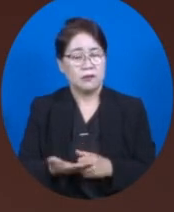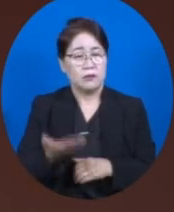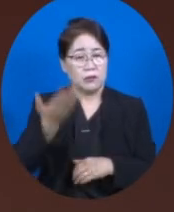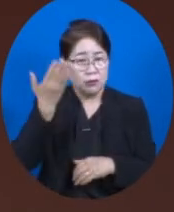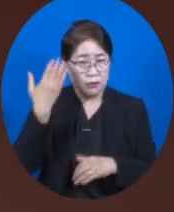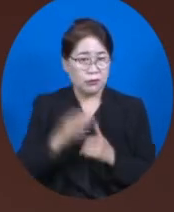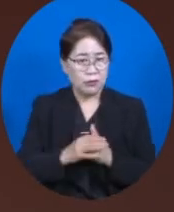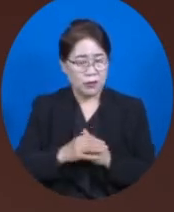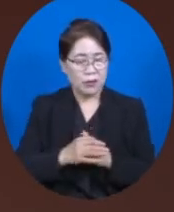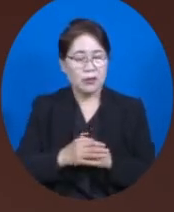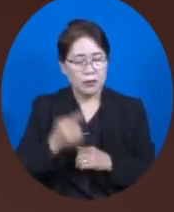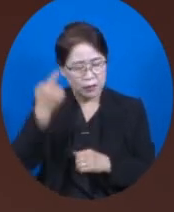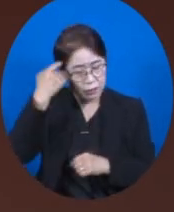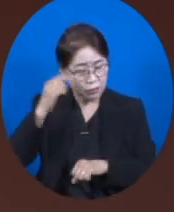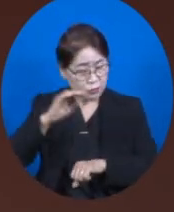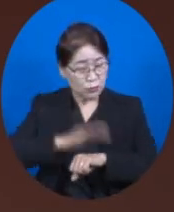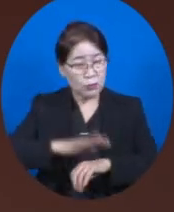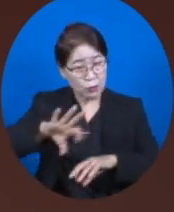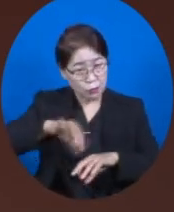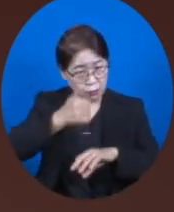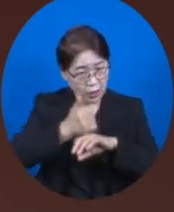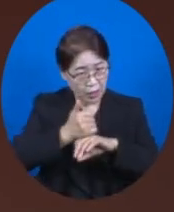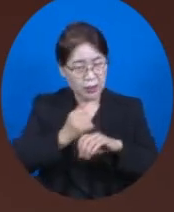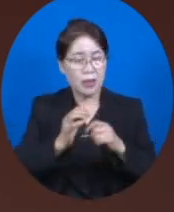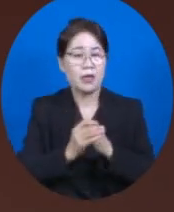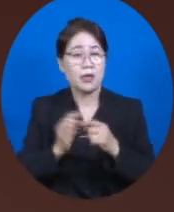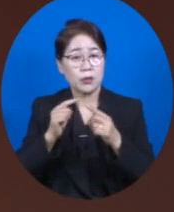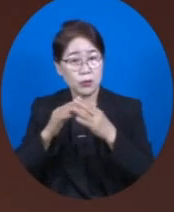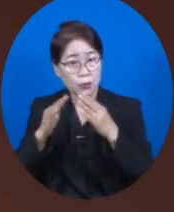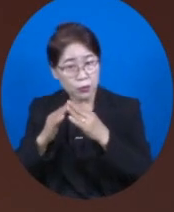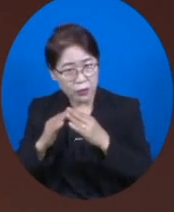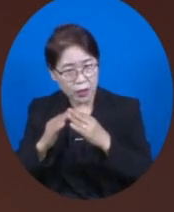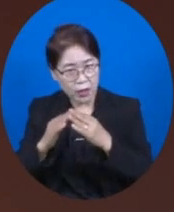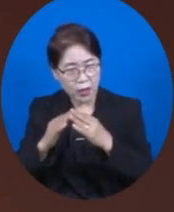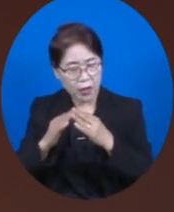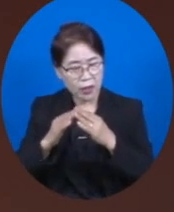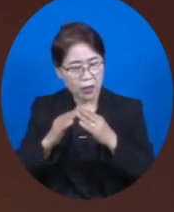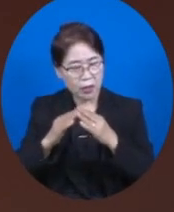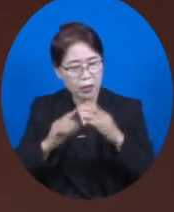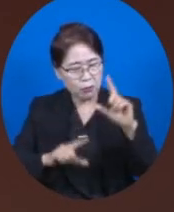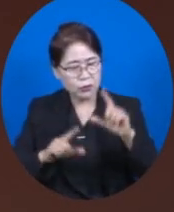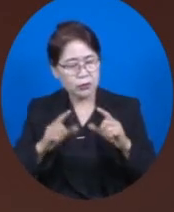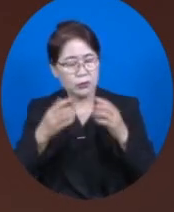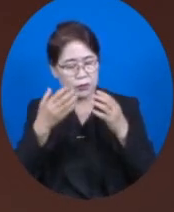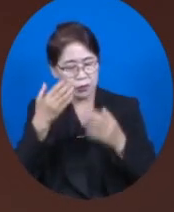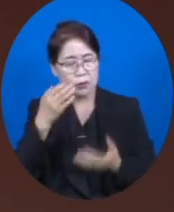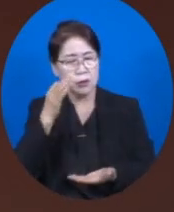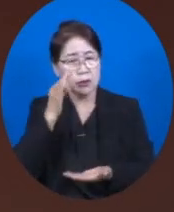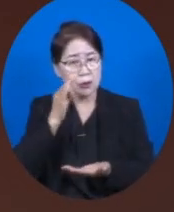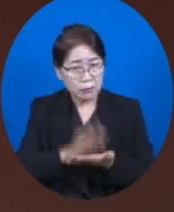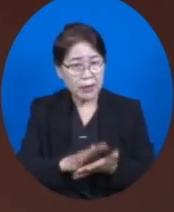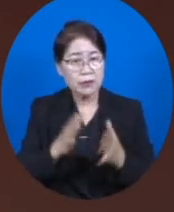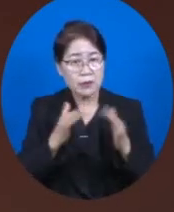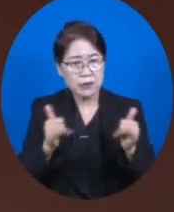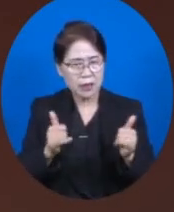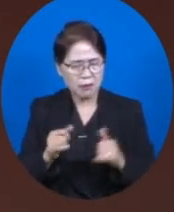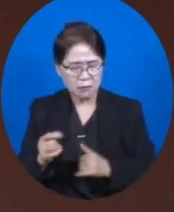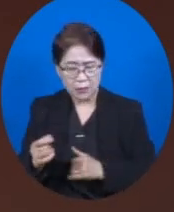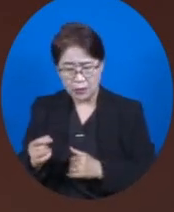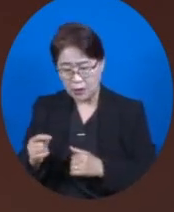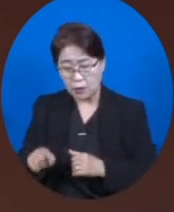보았던 사람들이 스룹바벨의 시작한 성전에 건축을 보면서 작은 일의 날이라고 멸시했지만